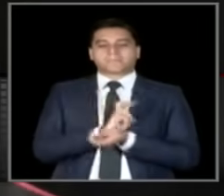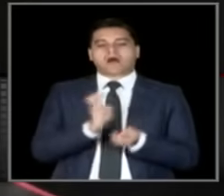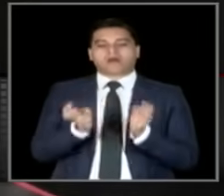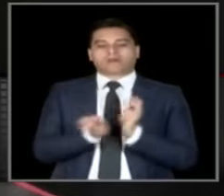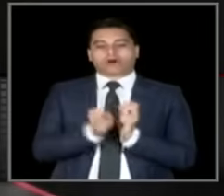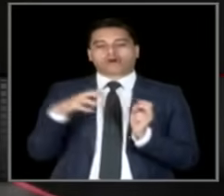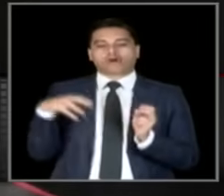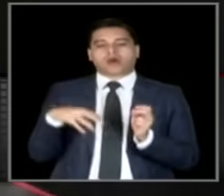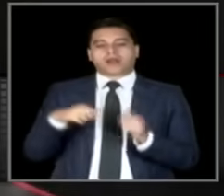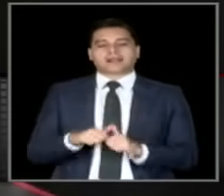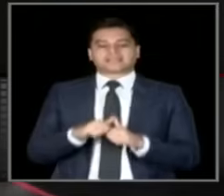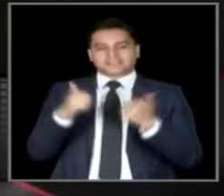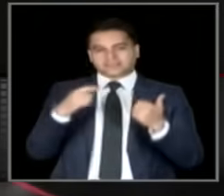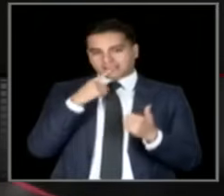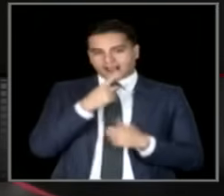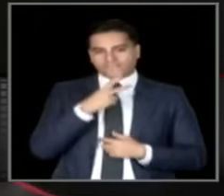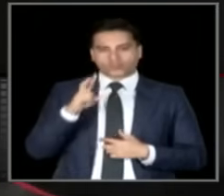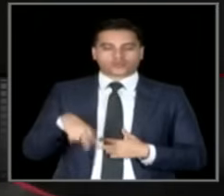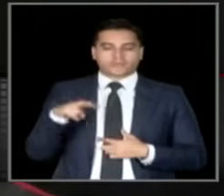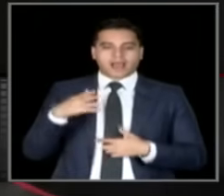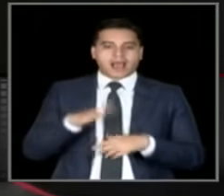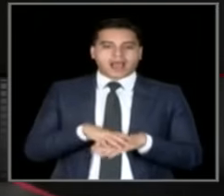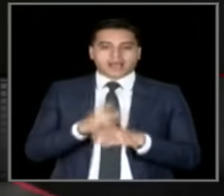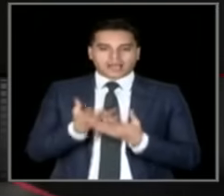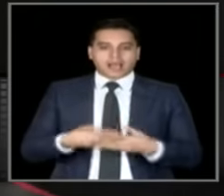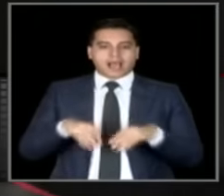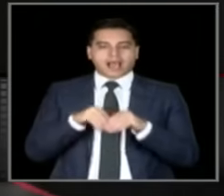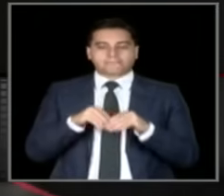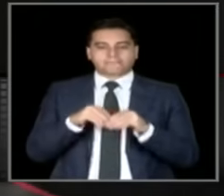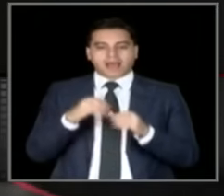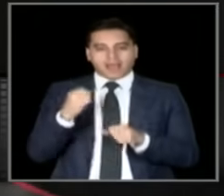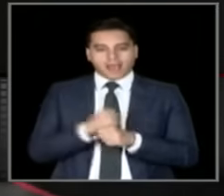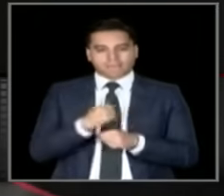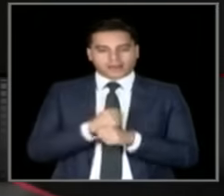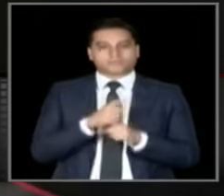دي الدورة 40 عن مجمل أعماله.